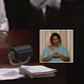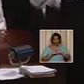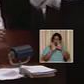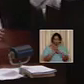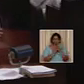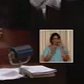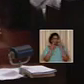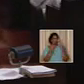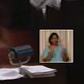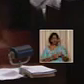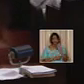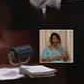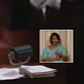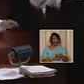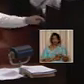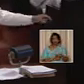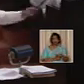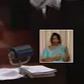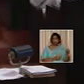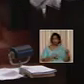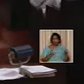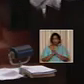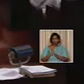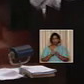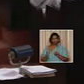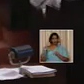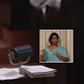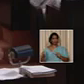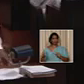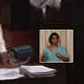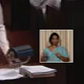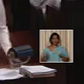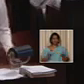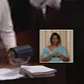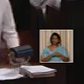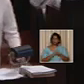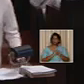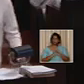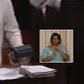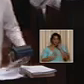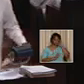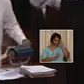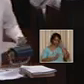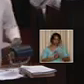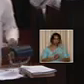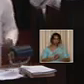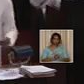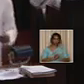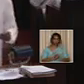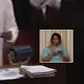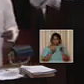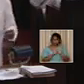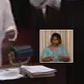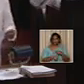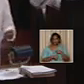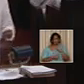බැලුවොත් ඇත්ත වශයෙන්ම අර පුද්ගලයාට මේ මන්ත්‍රීවරයාට ගහලා තියෙන සුරු දඩයක් ඒ වගේම ගරු කතානායකතුමනි මම අවසාන